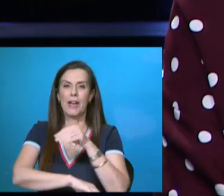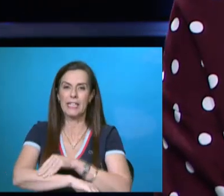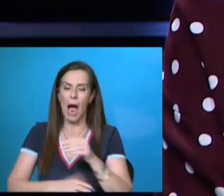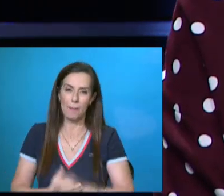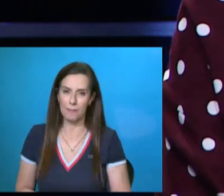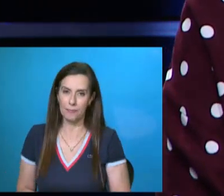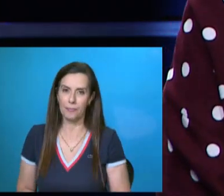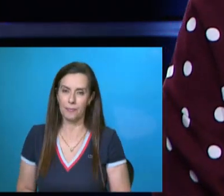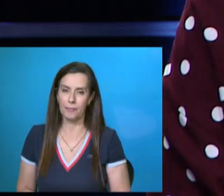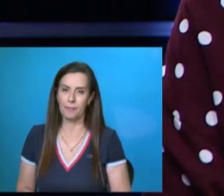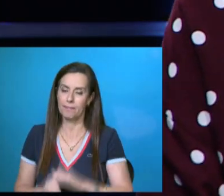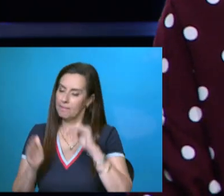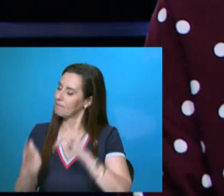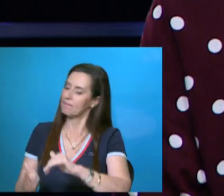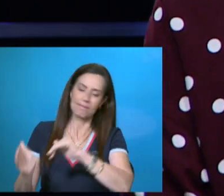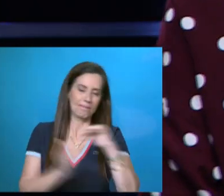מעבר חד, כן,